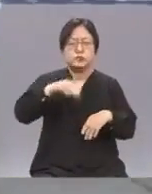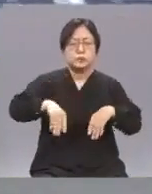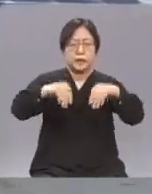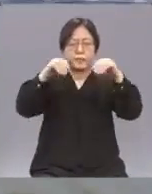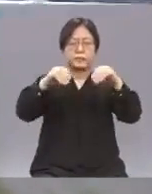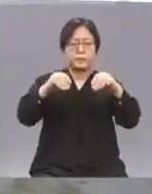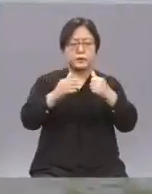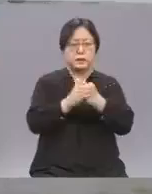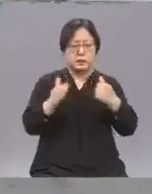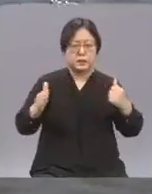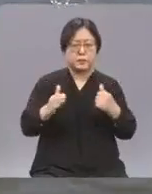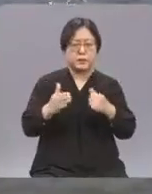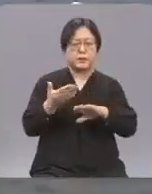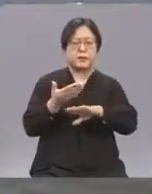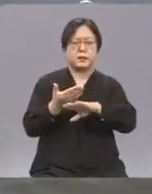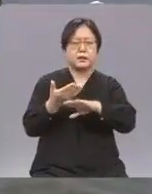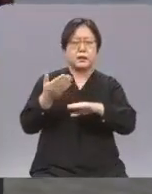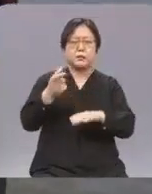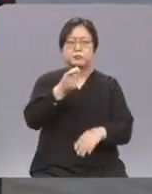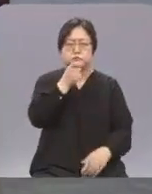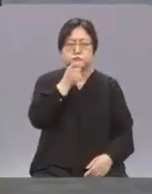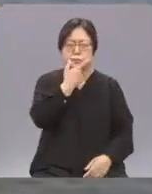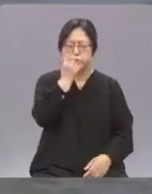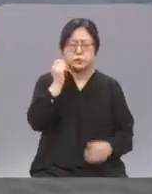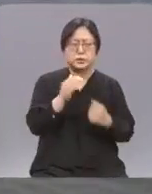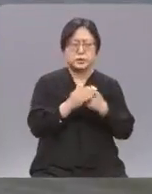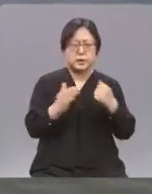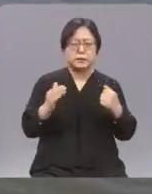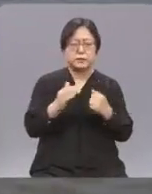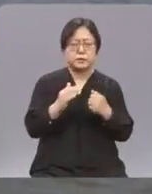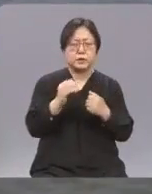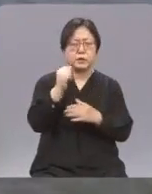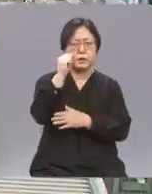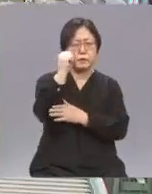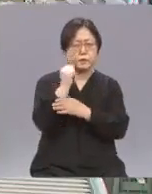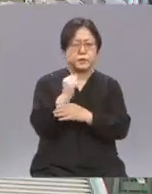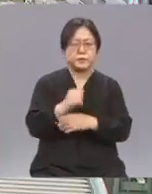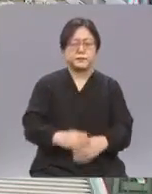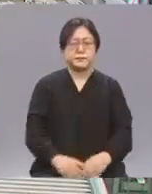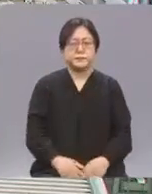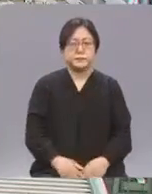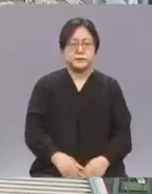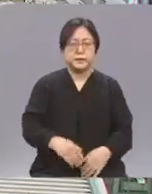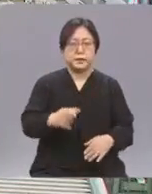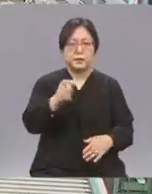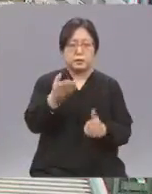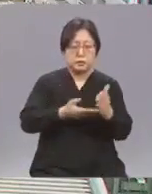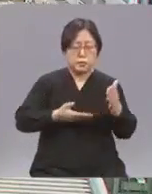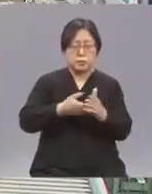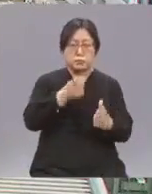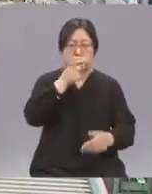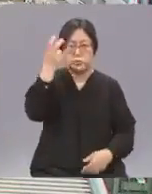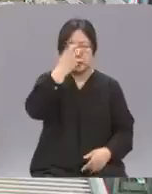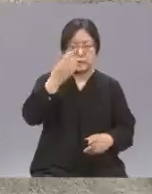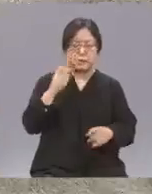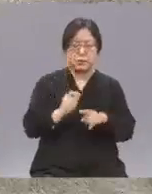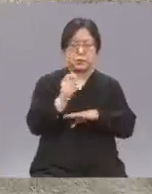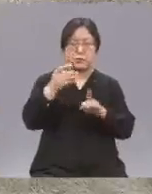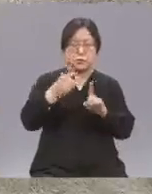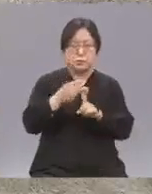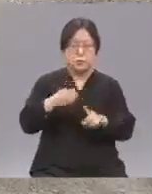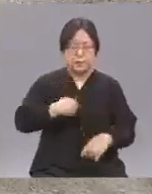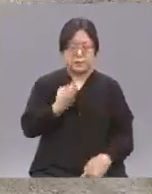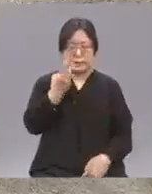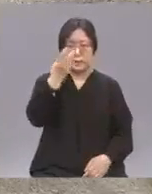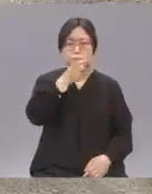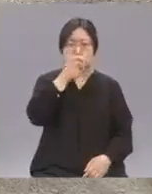그러죠. 그러니까 상부에서 유입되는 물이 아마 적어서. 담소 수질관리 주체인 고흥군은 자체